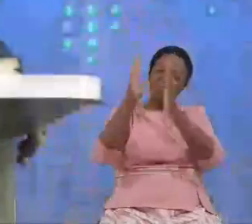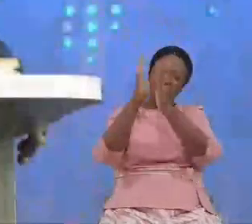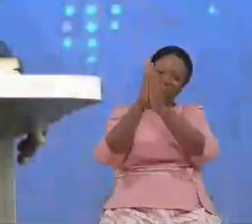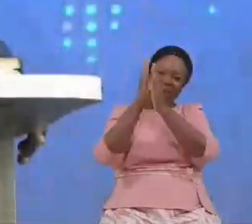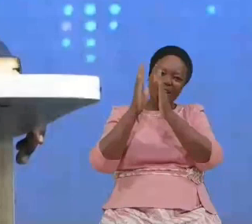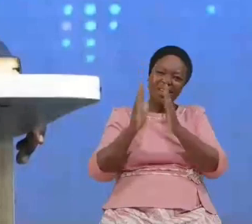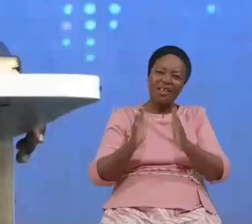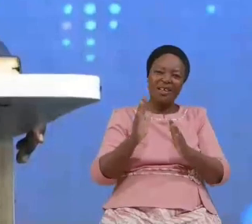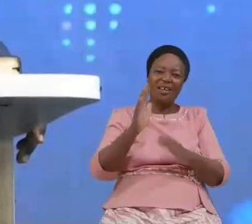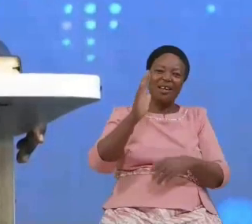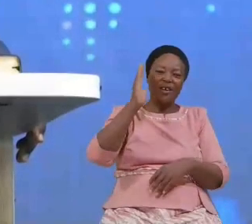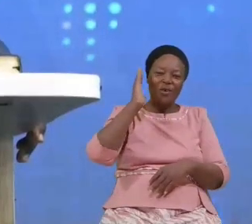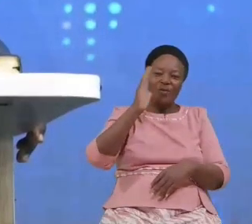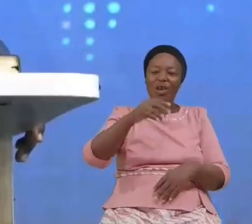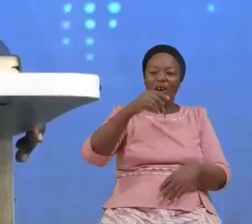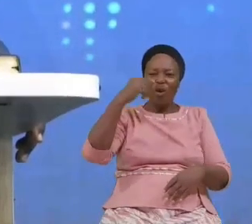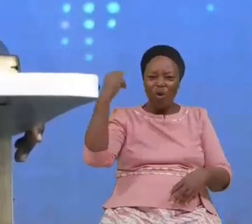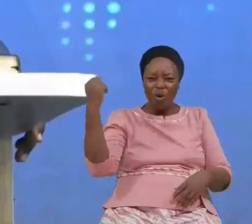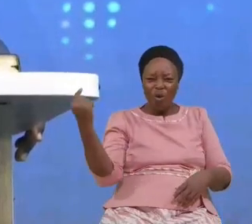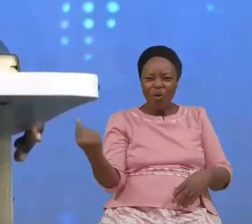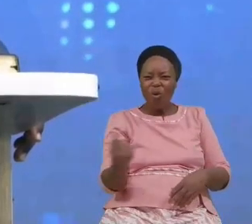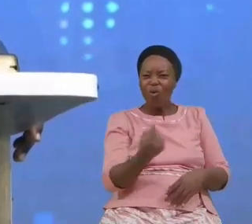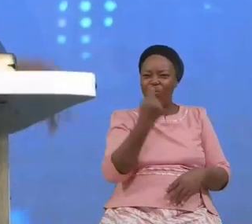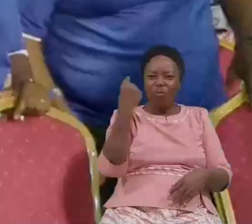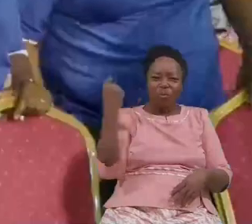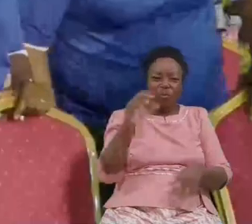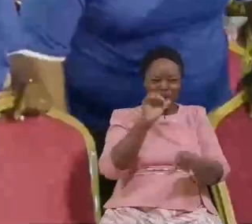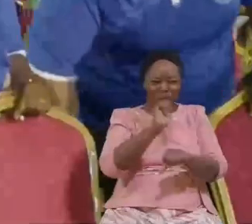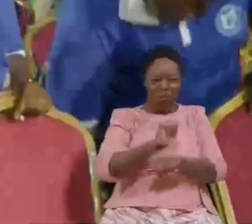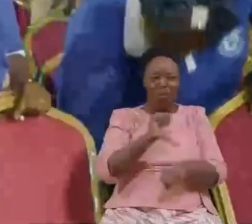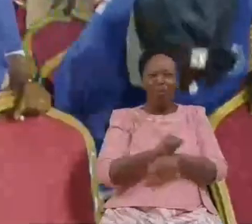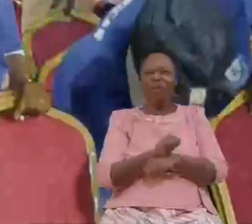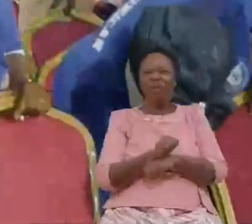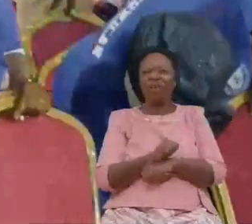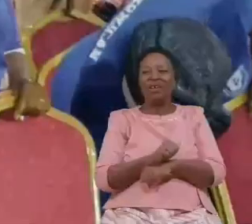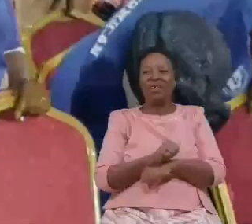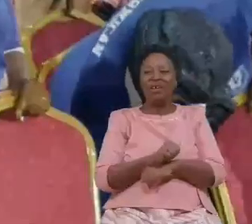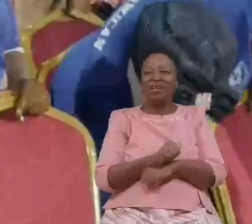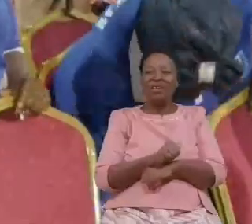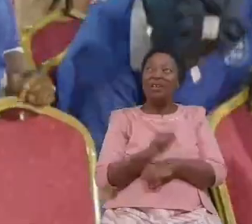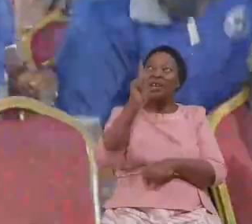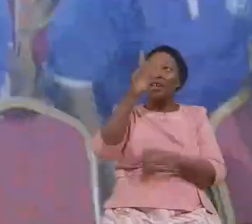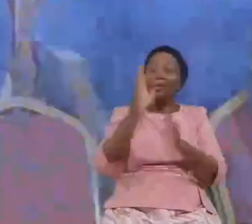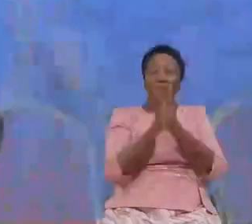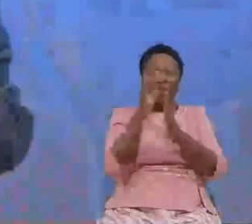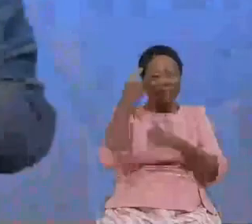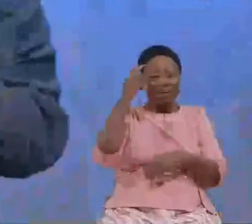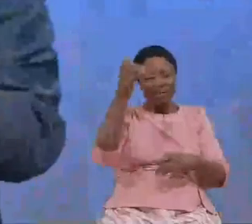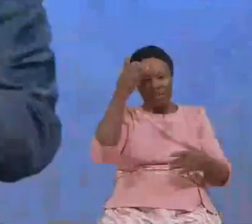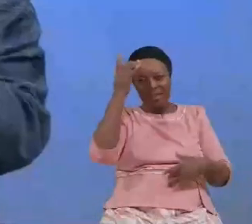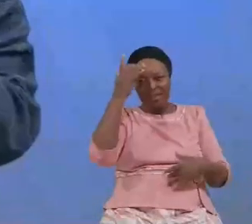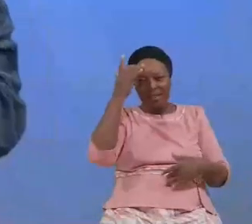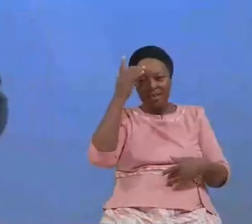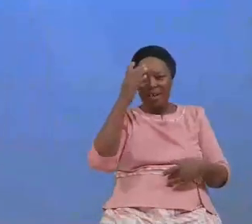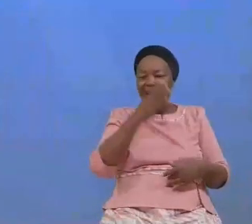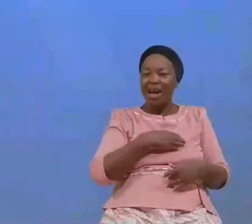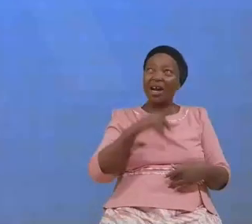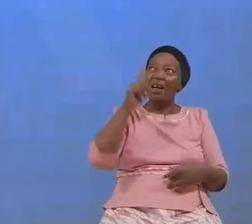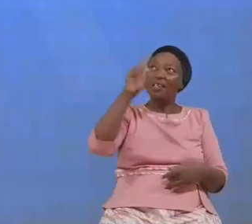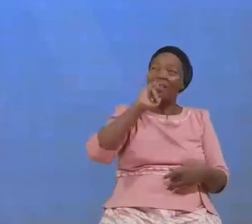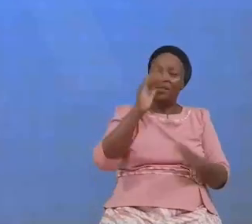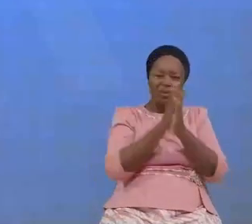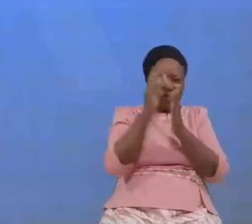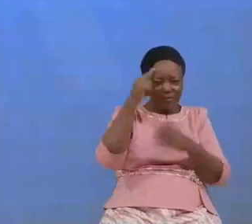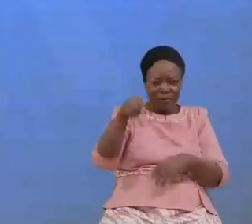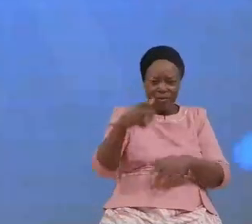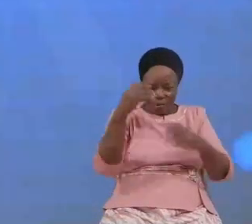son intersection sera toujours efficace la prière pour les malades et y prier pour vous